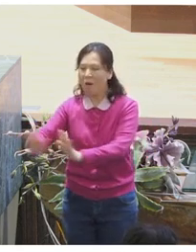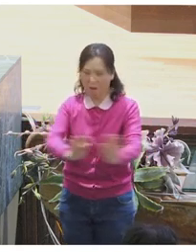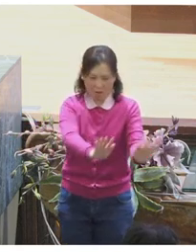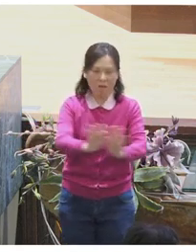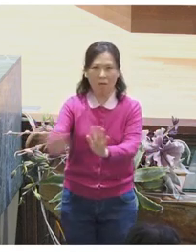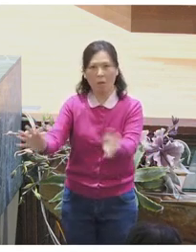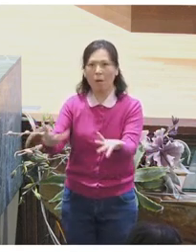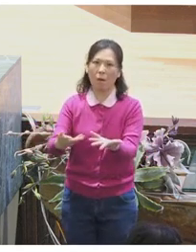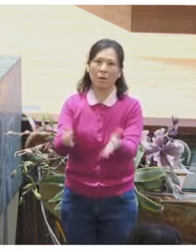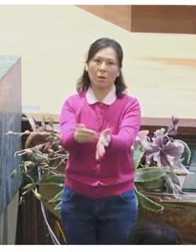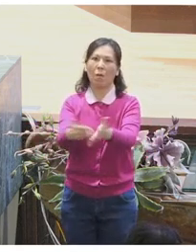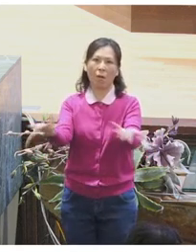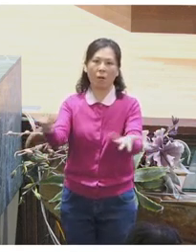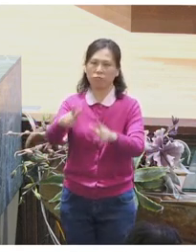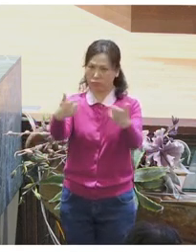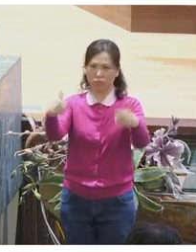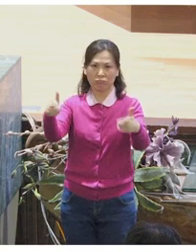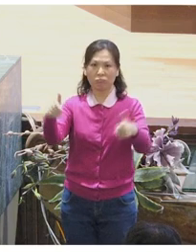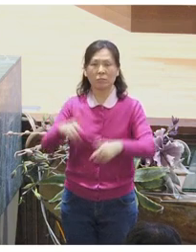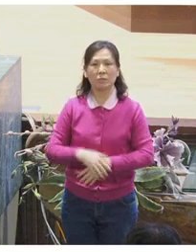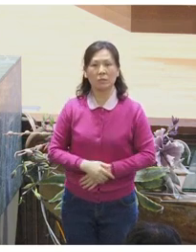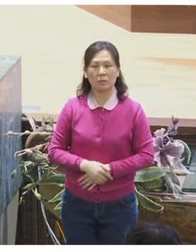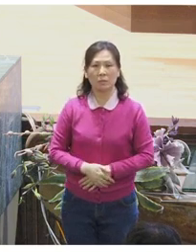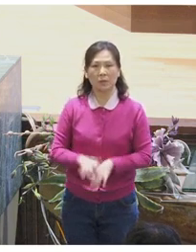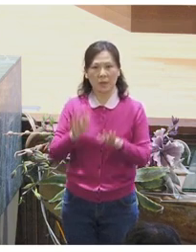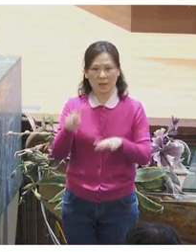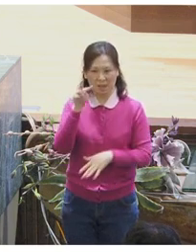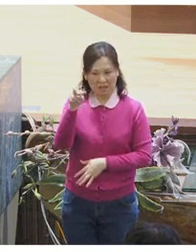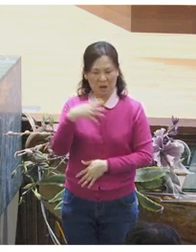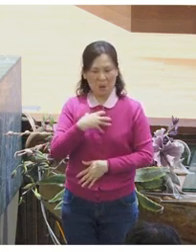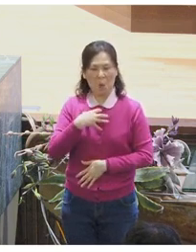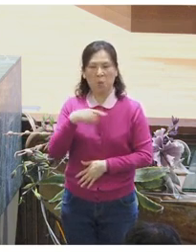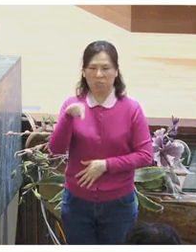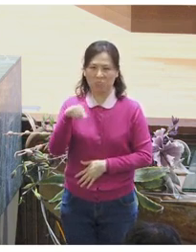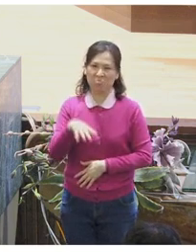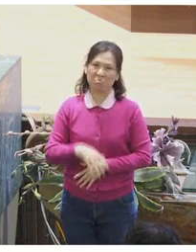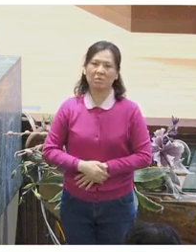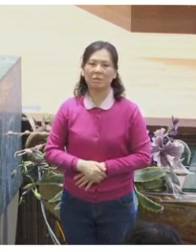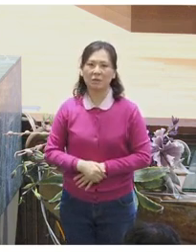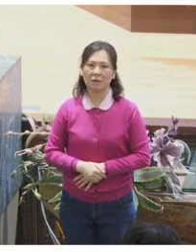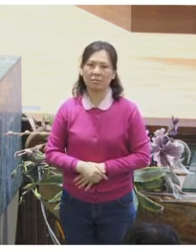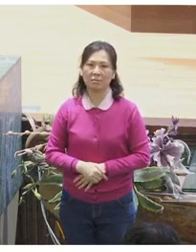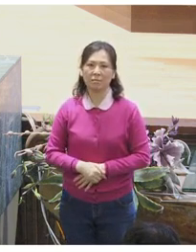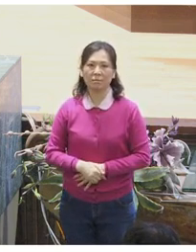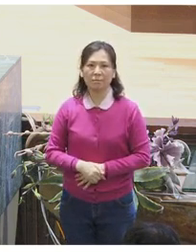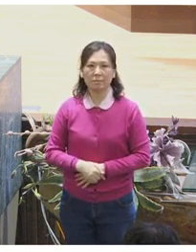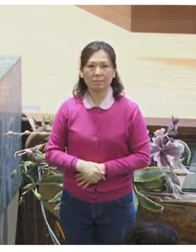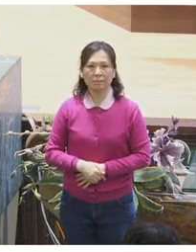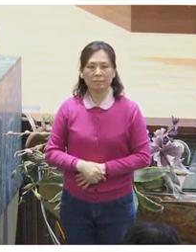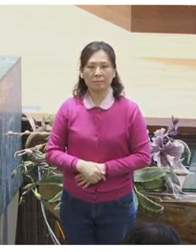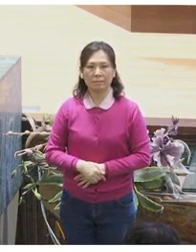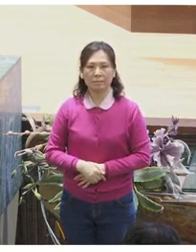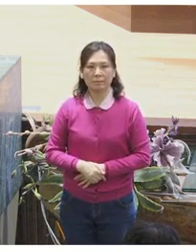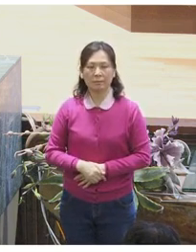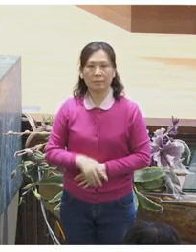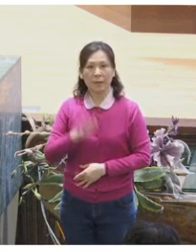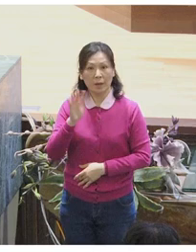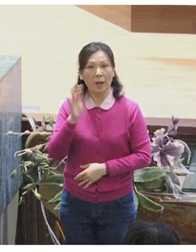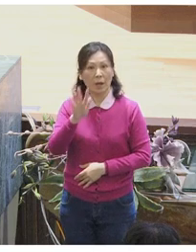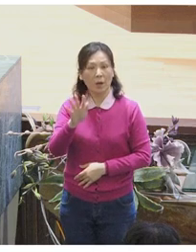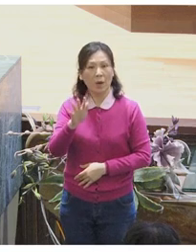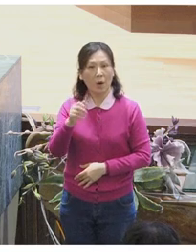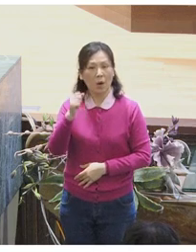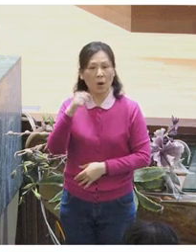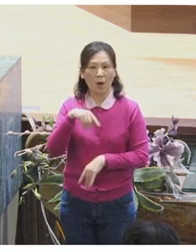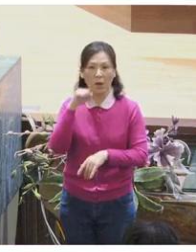有啊。咱现在目前我们看到的危机是这个，都用巧的，啊，那但是有些台湾价值